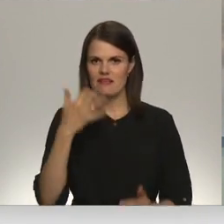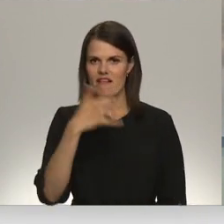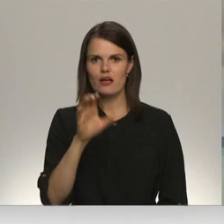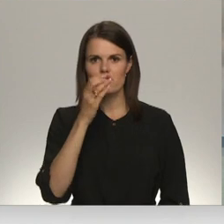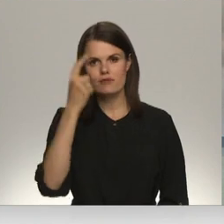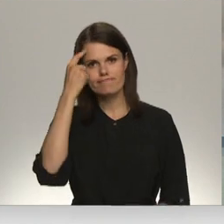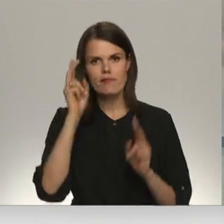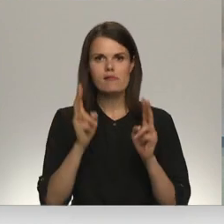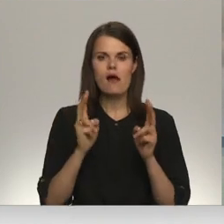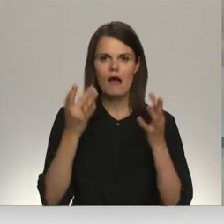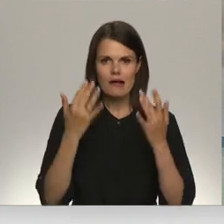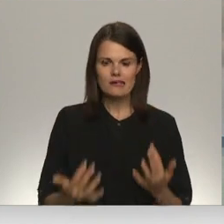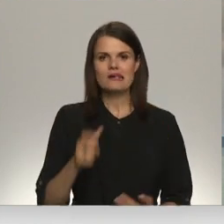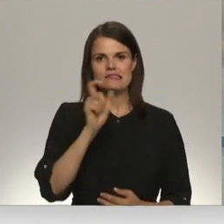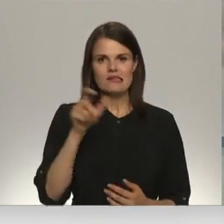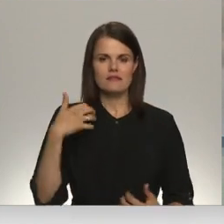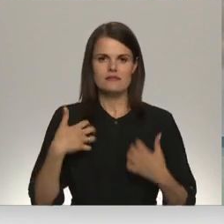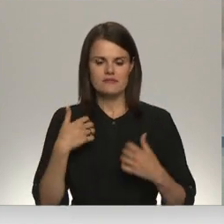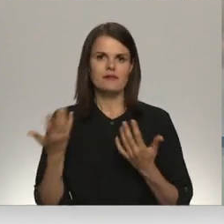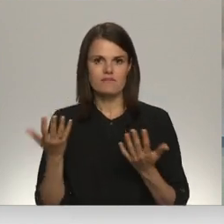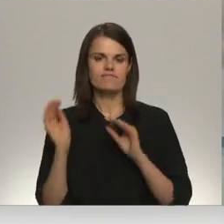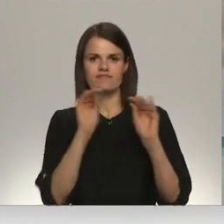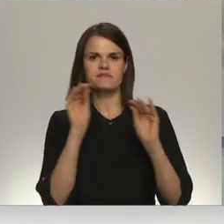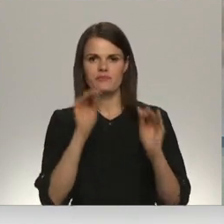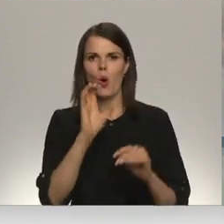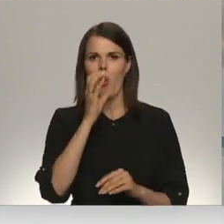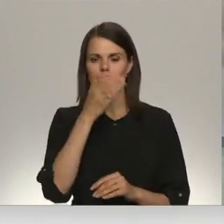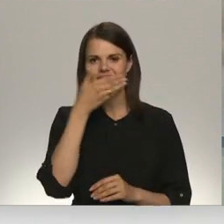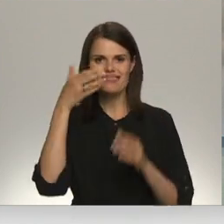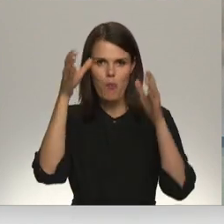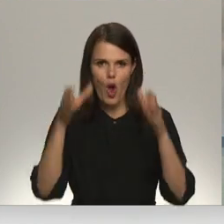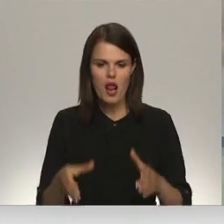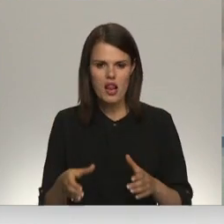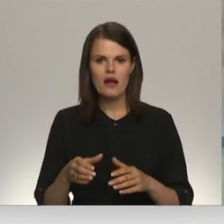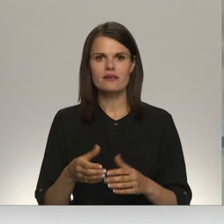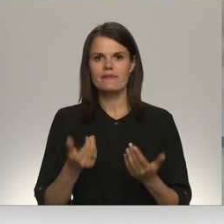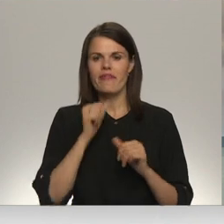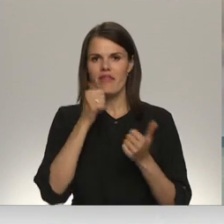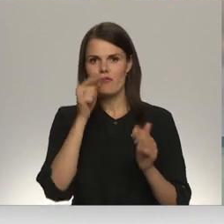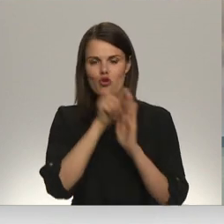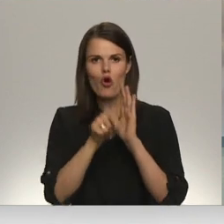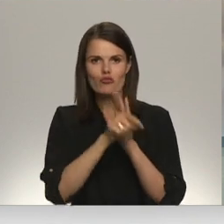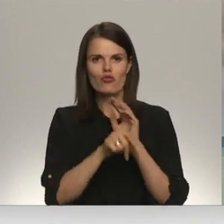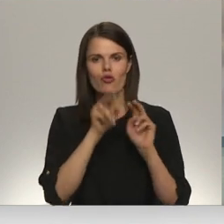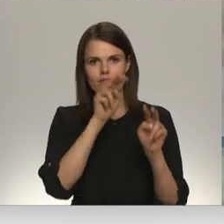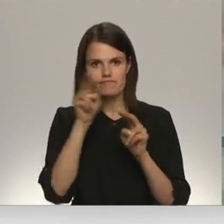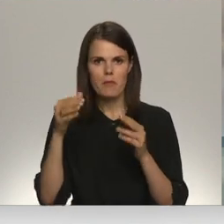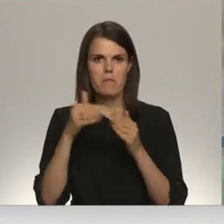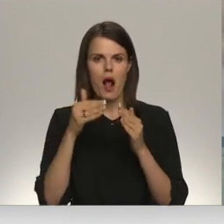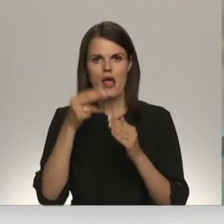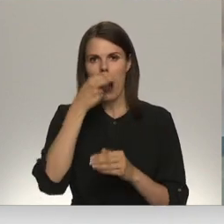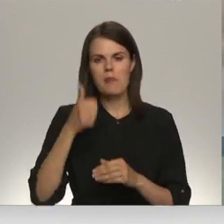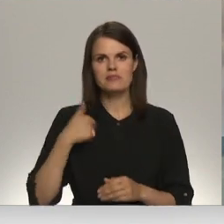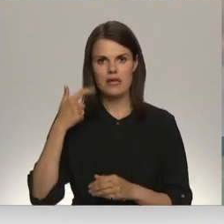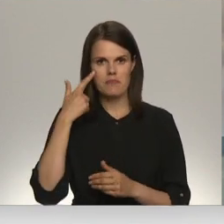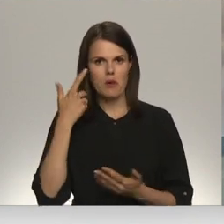risināt, iedzīvotāji aktīvi sākuši ierīkot ūdens sildītājs. Nespēja kontrolēt to uzstādīšanu, liek bažīties māju apsaimniekotājiem.